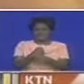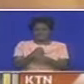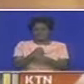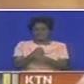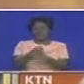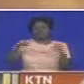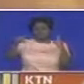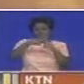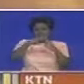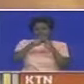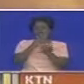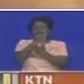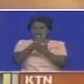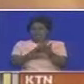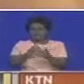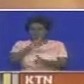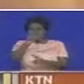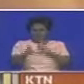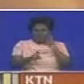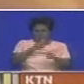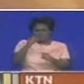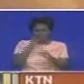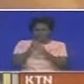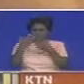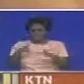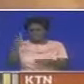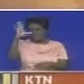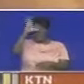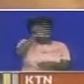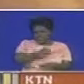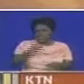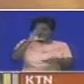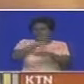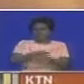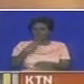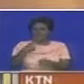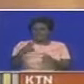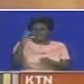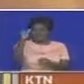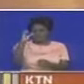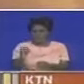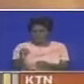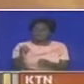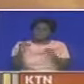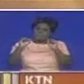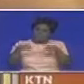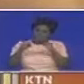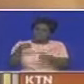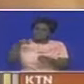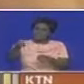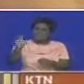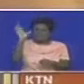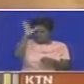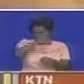jumla ya nusu ya wataha laki wala kupata alama 250 na sasa henda wakaka kupata